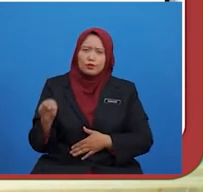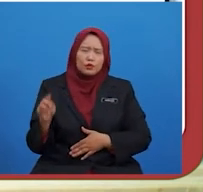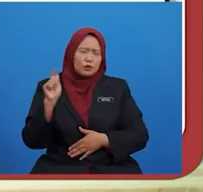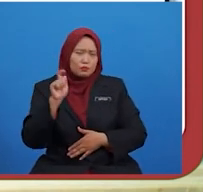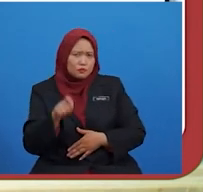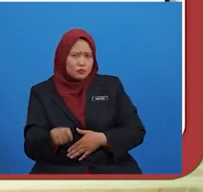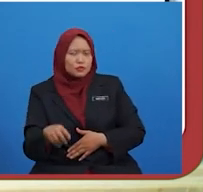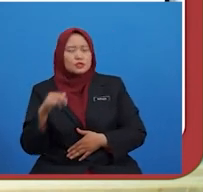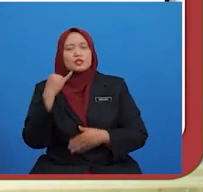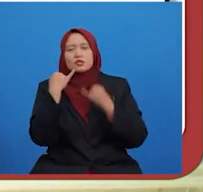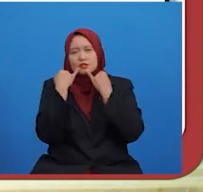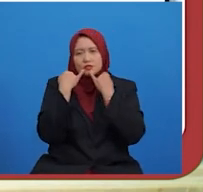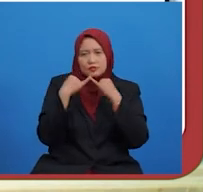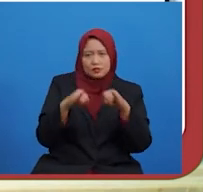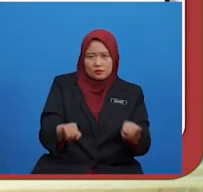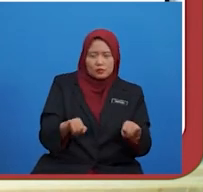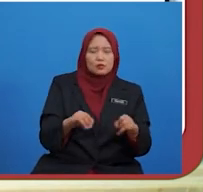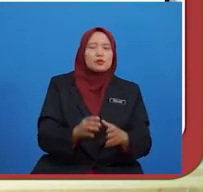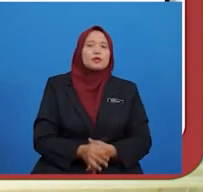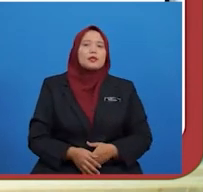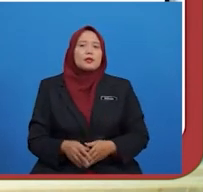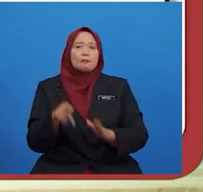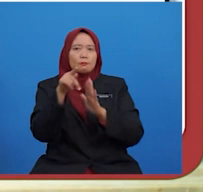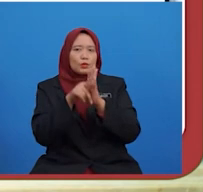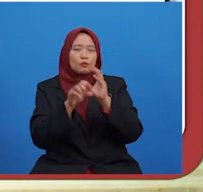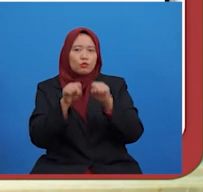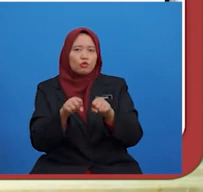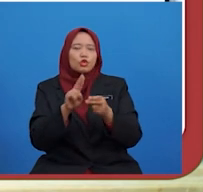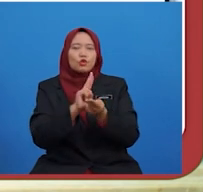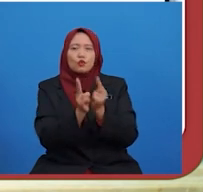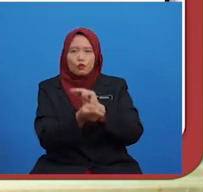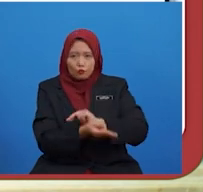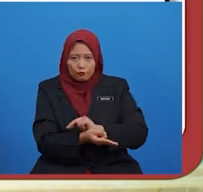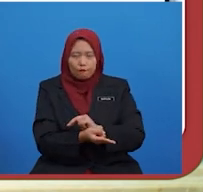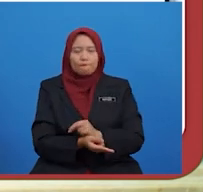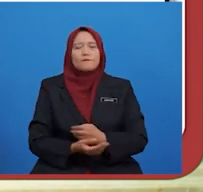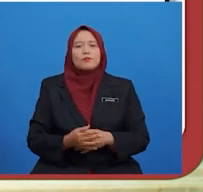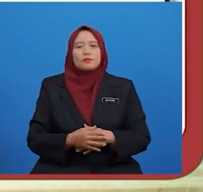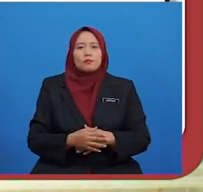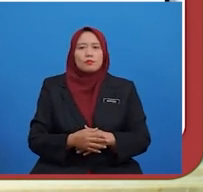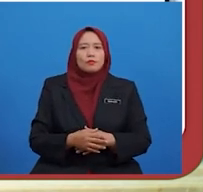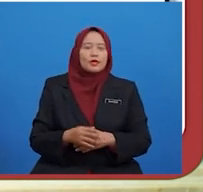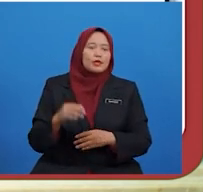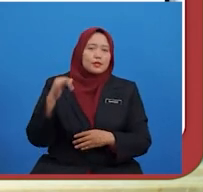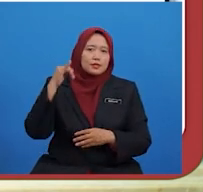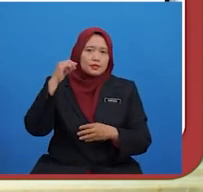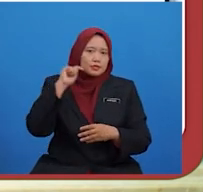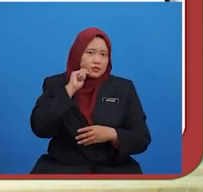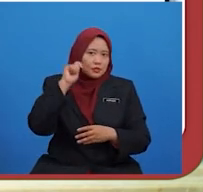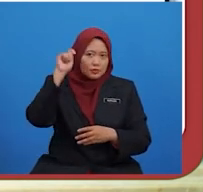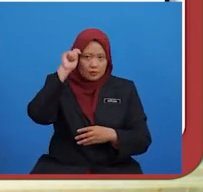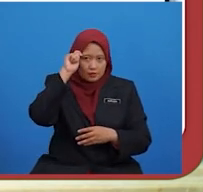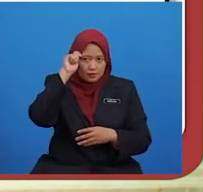dikehendaki mengisytiharkan pemboleh ubah jantina terlebih dahulu. Kemudian, umpukkan